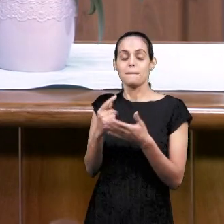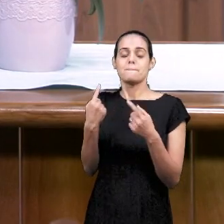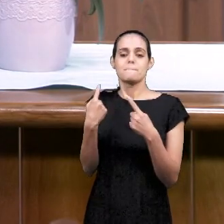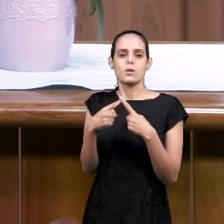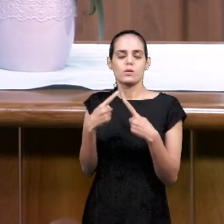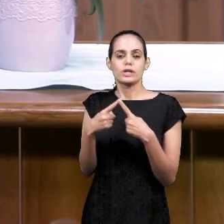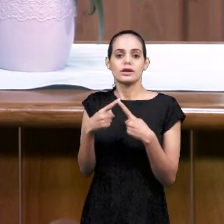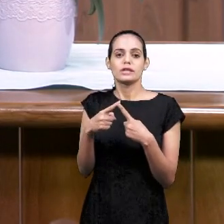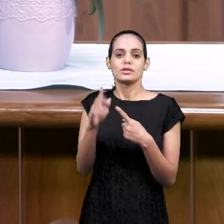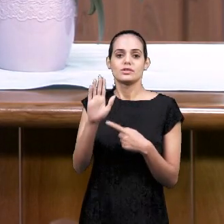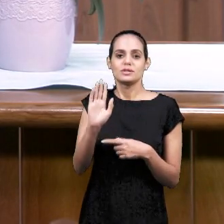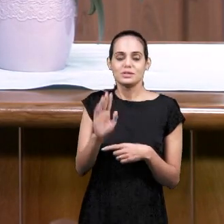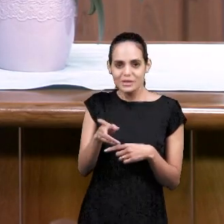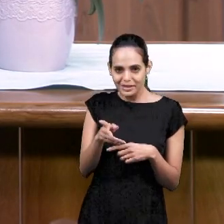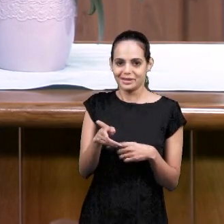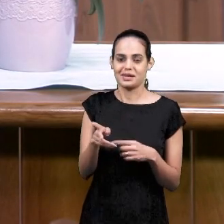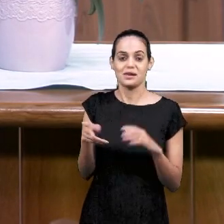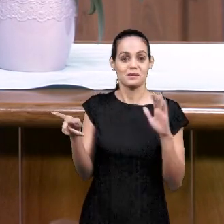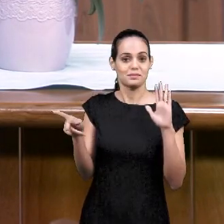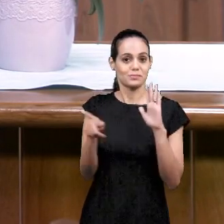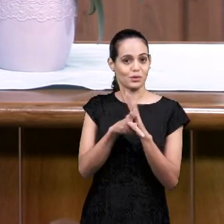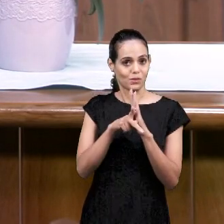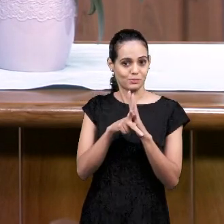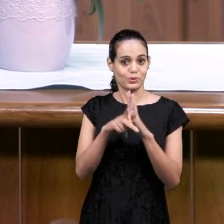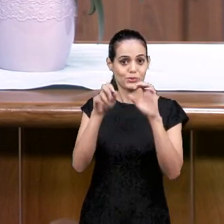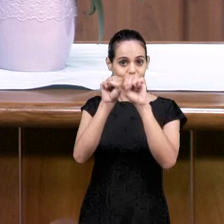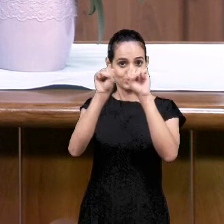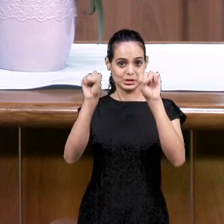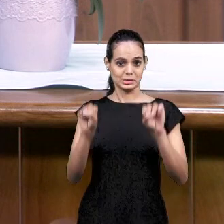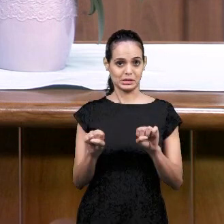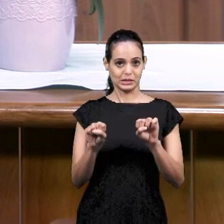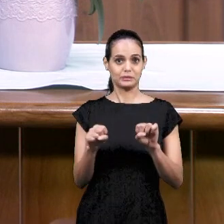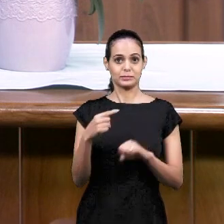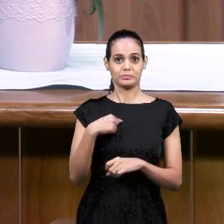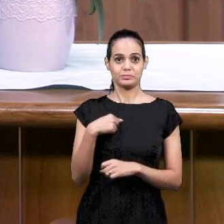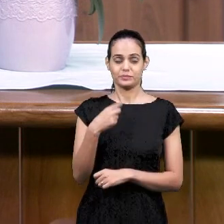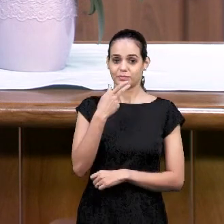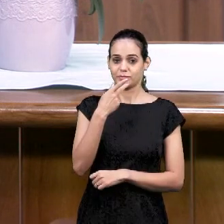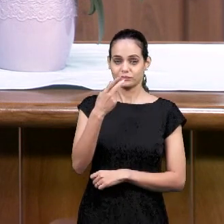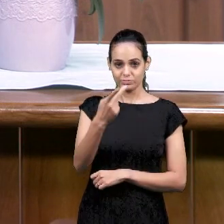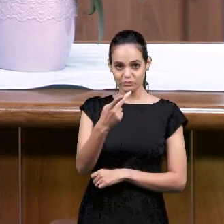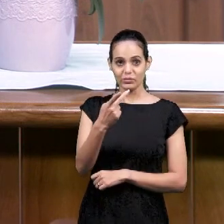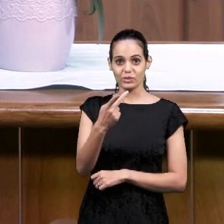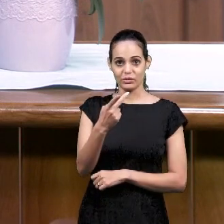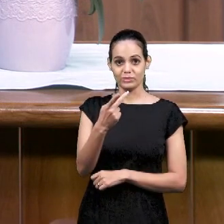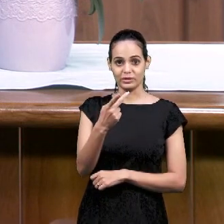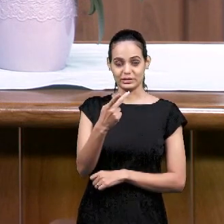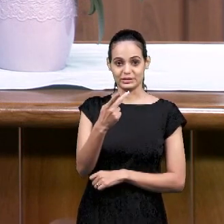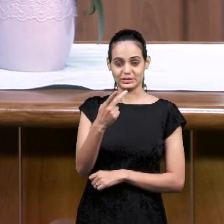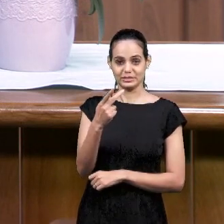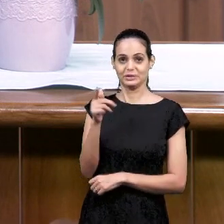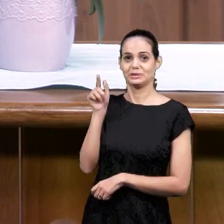regardez bien, tous les systèmes normalement, ils ouvrent, n'est-ce pas?